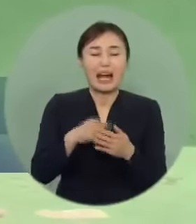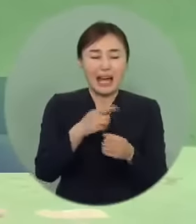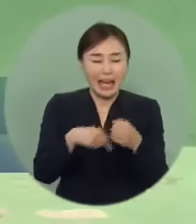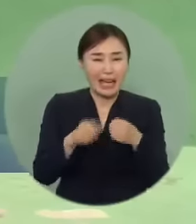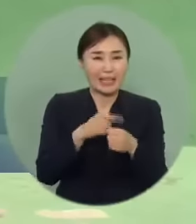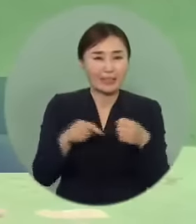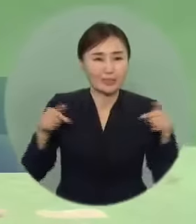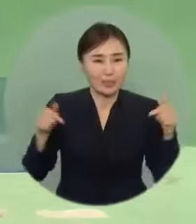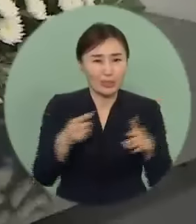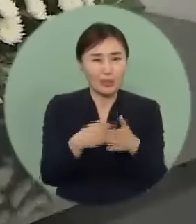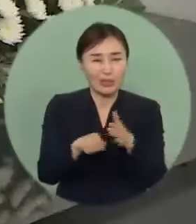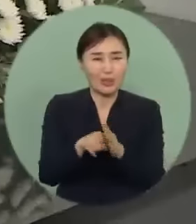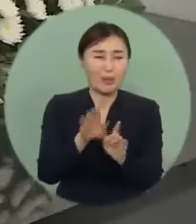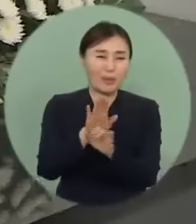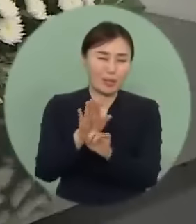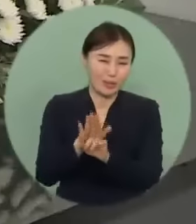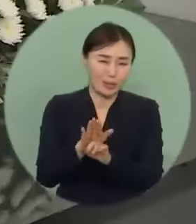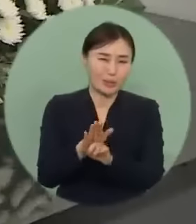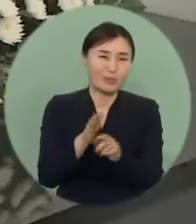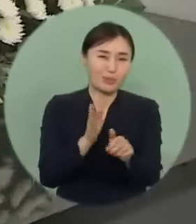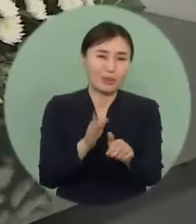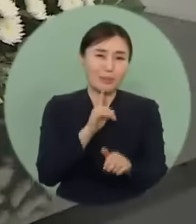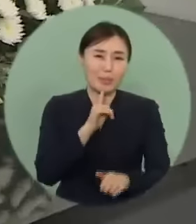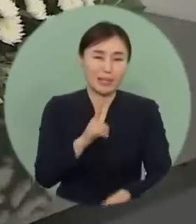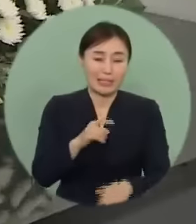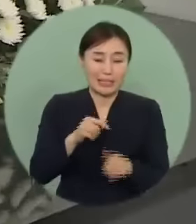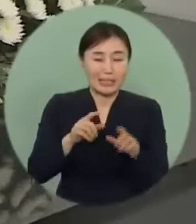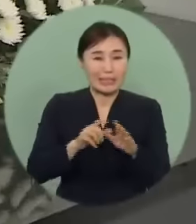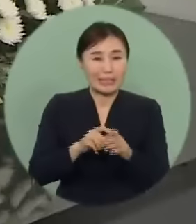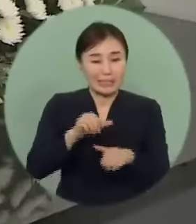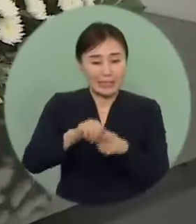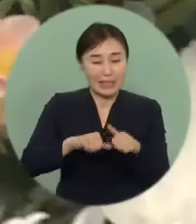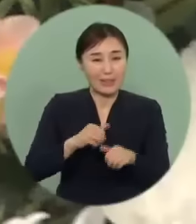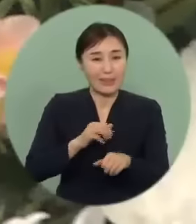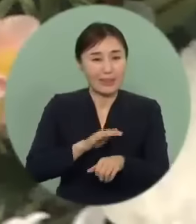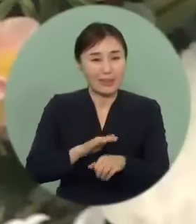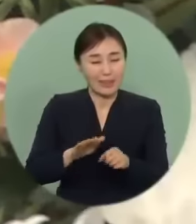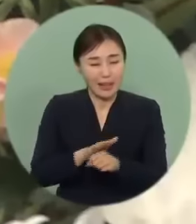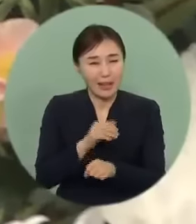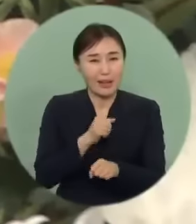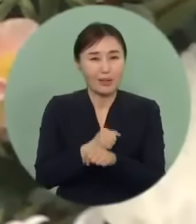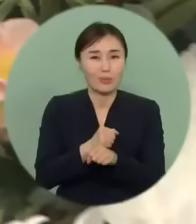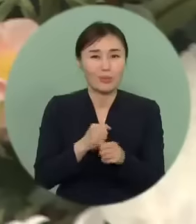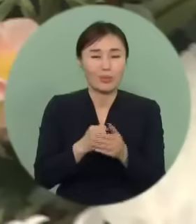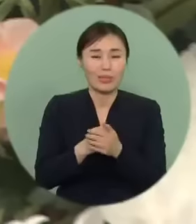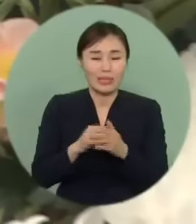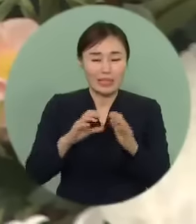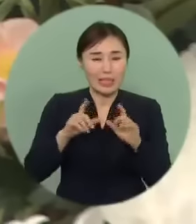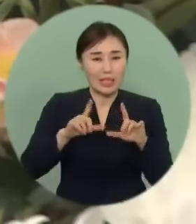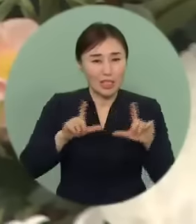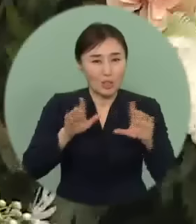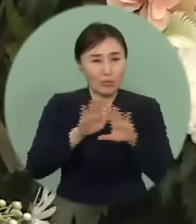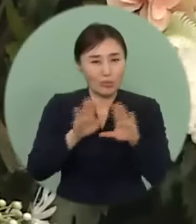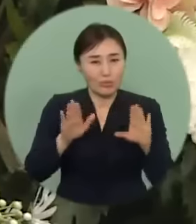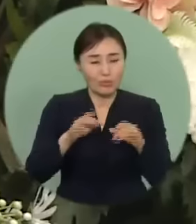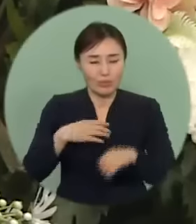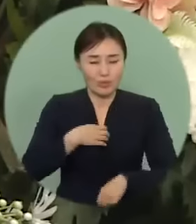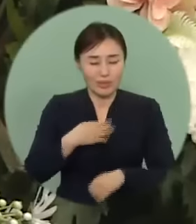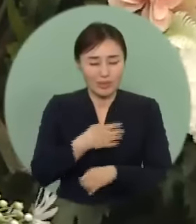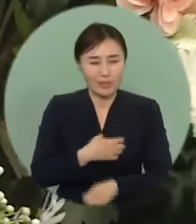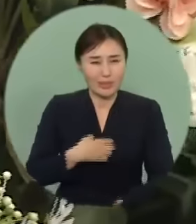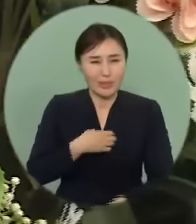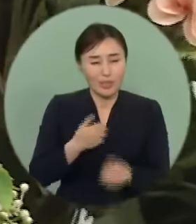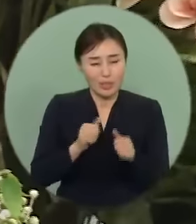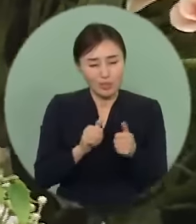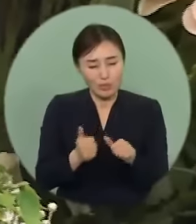활용하고 활동했으면 좋겠다. 자연을 사랑하고 기후위기를 걱정하는 국 씨의 진심은 그의 죽음 이후에도 계속